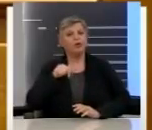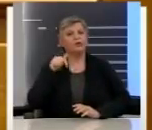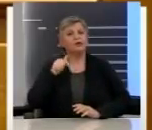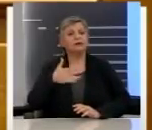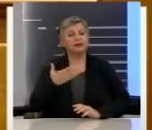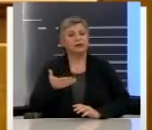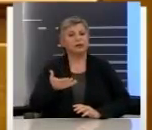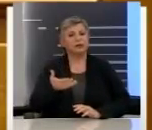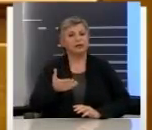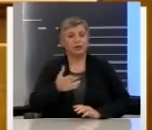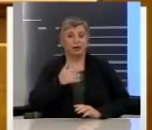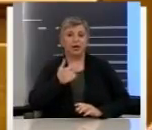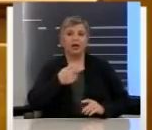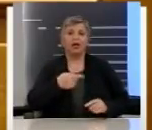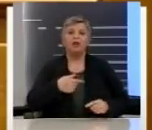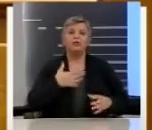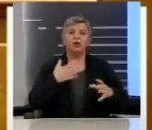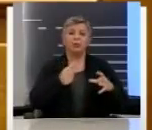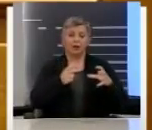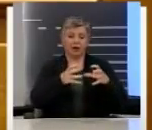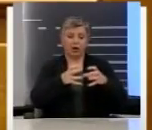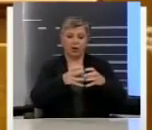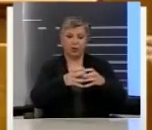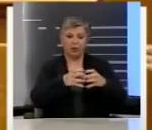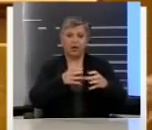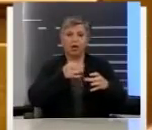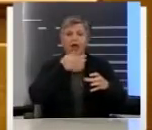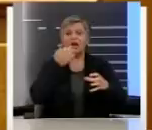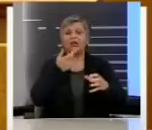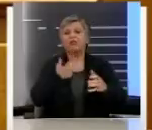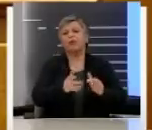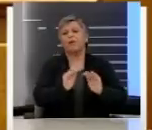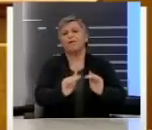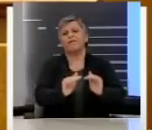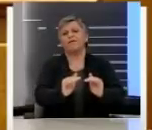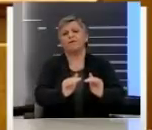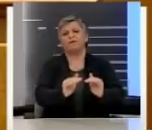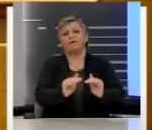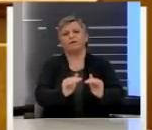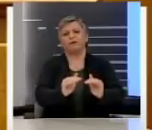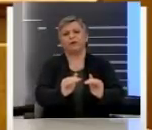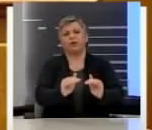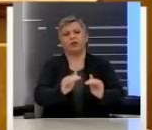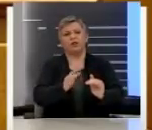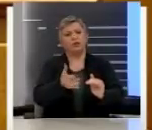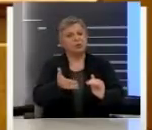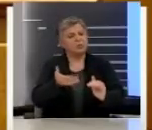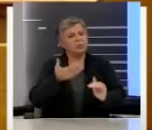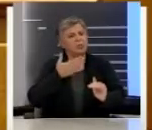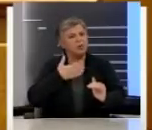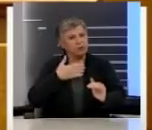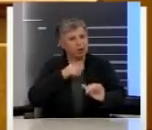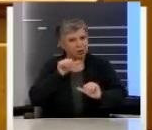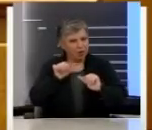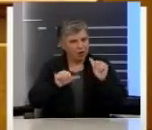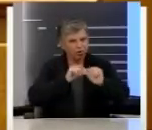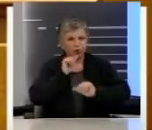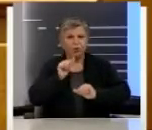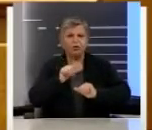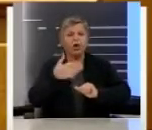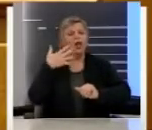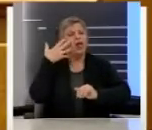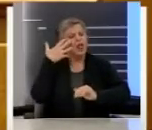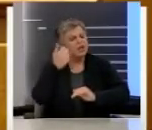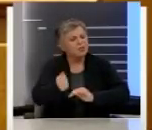πολύ απλή δικαιολογία και επιχειρηματολογία, διότι έτσι έχουν τα πράγματα. Έτσι τα όρισε κάποιος ή κάποιοι